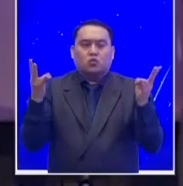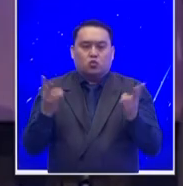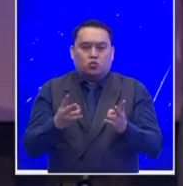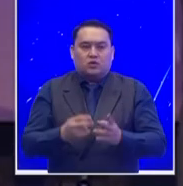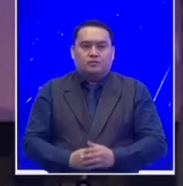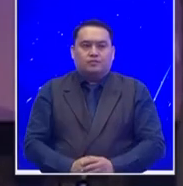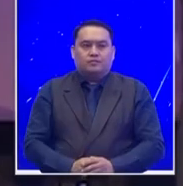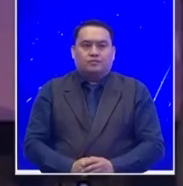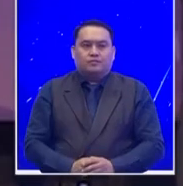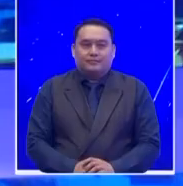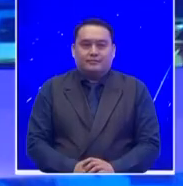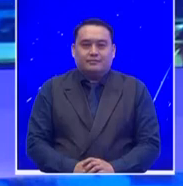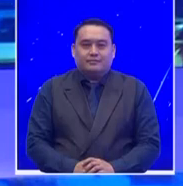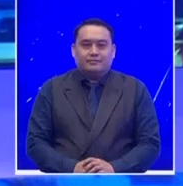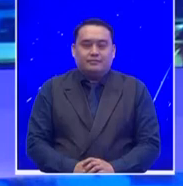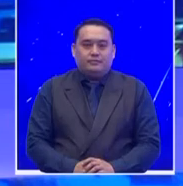Джеки Чан.